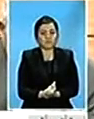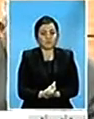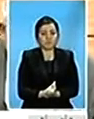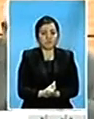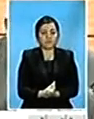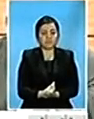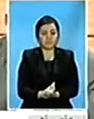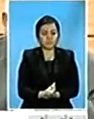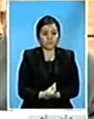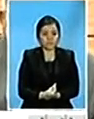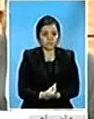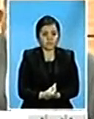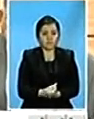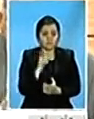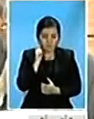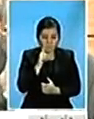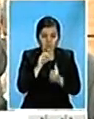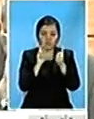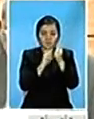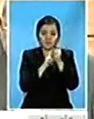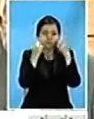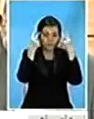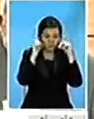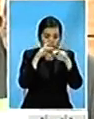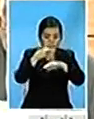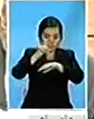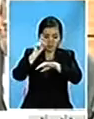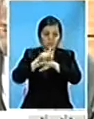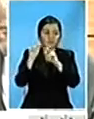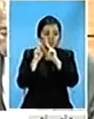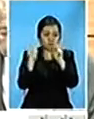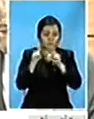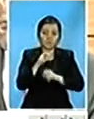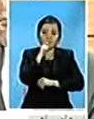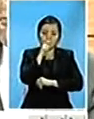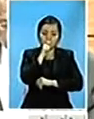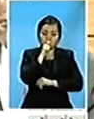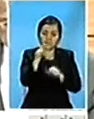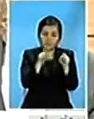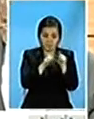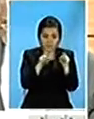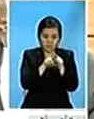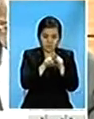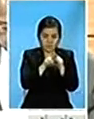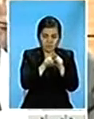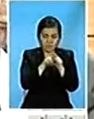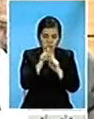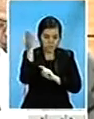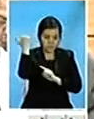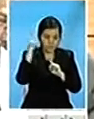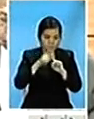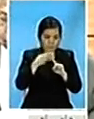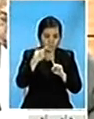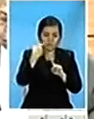ท่านรองนายกท่านประธานกรรมาธิการเนี่ยได้ให้สัมภาษณ์ไว้อีกครั้งหนึ่งนะครับเมื่อเดือนตุลาค